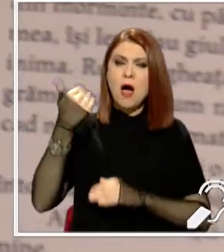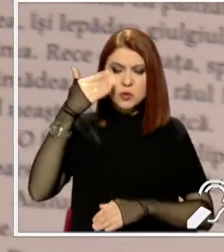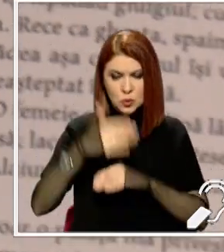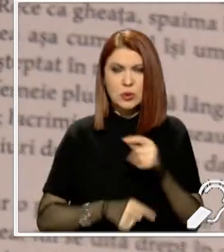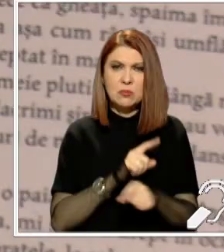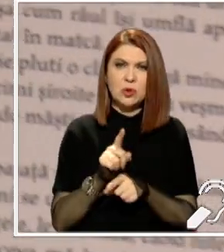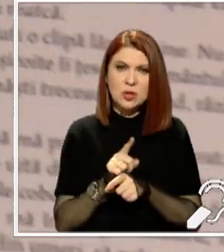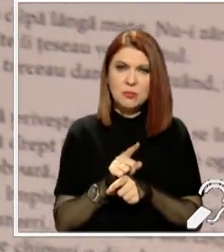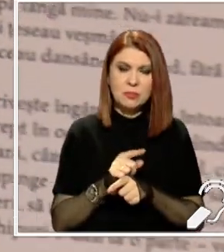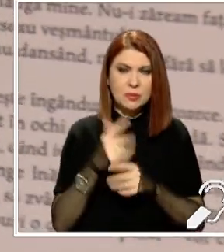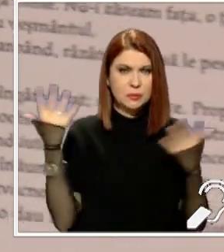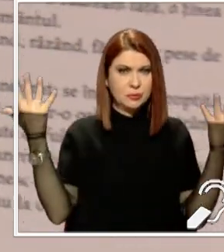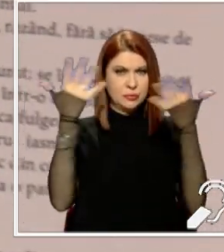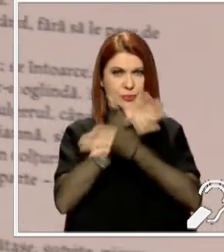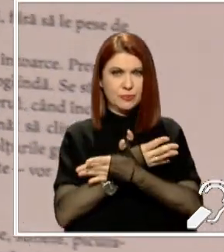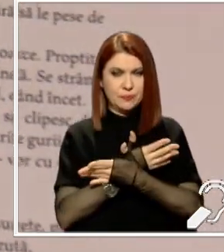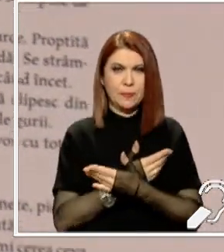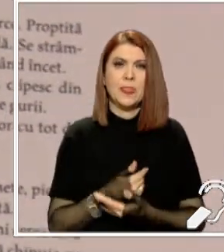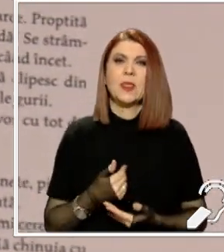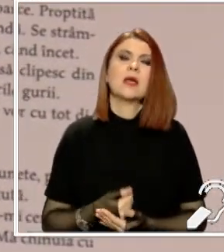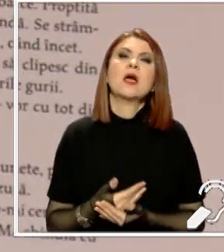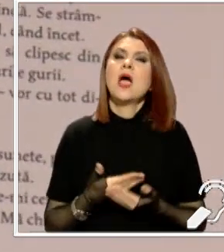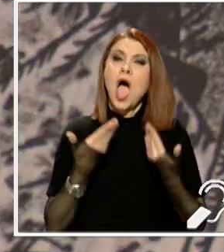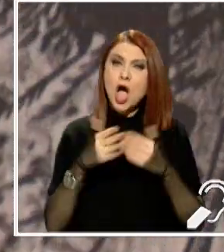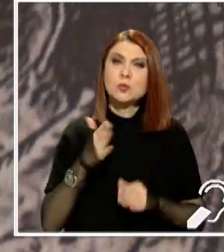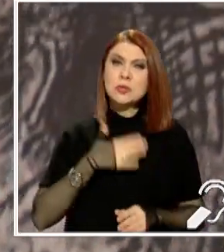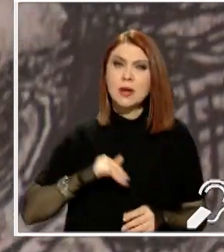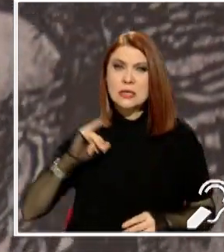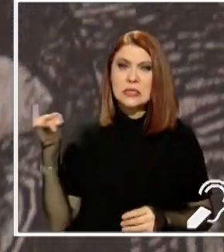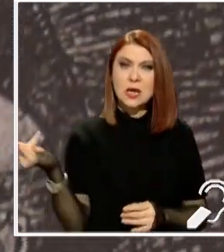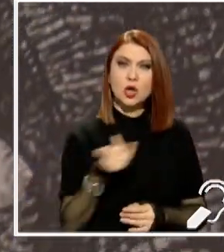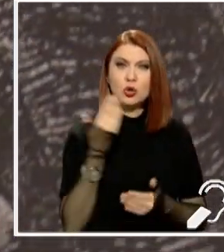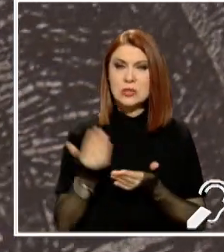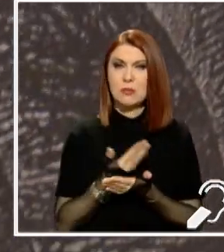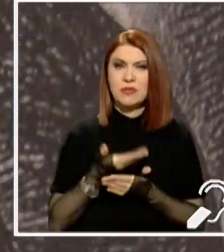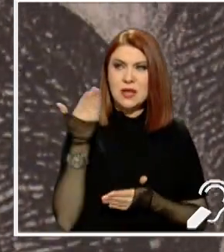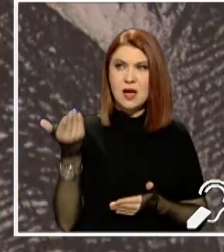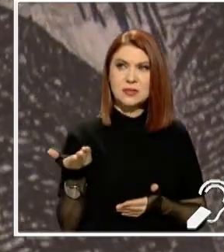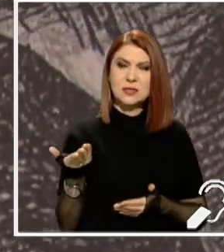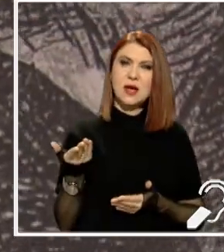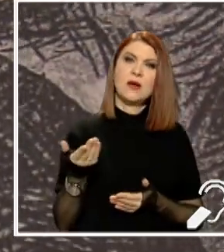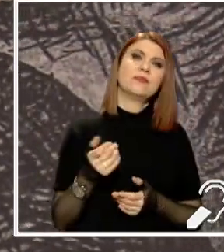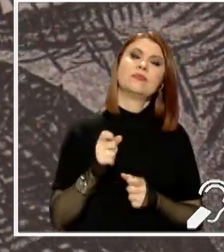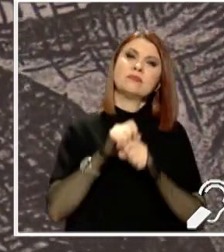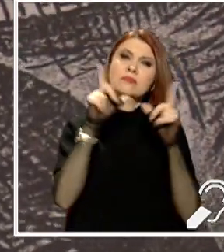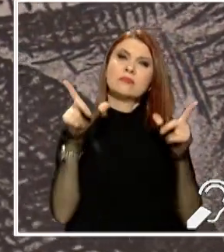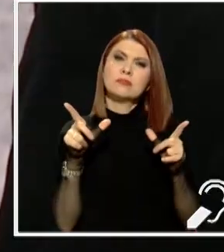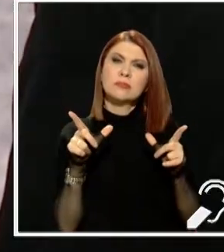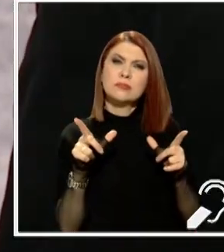vreme, profund tulburat. Am început să-mi placă să călătoresc în povestea asta. Descoper că